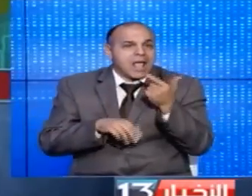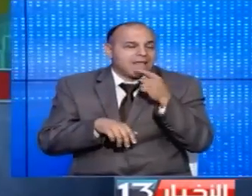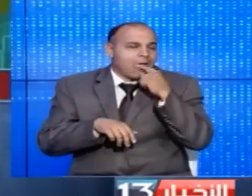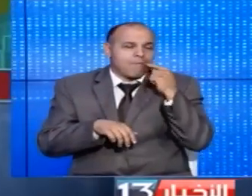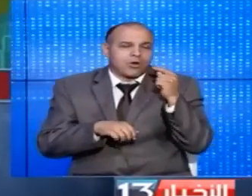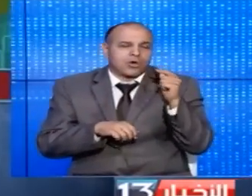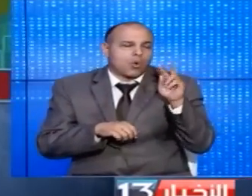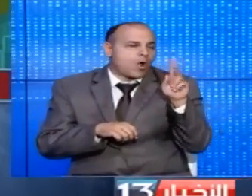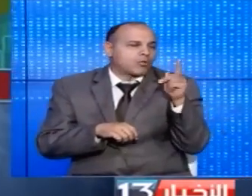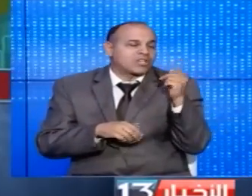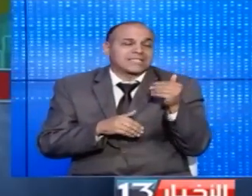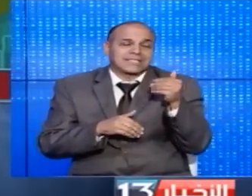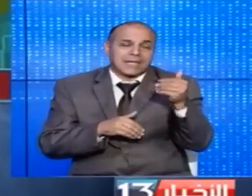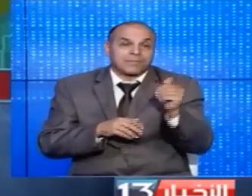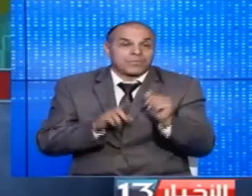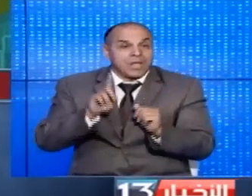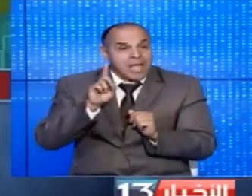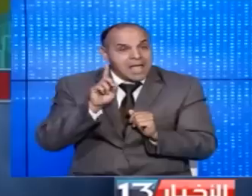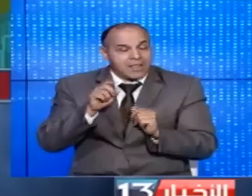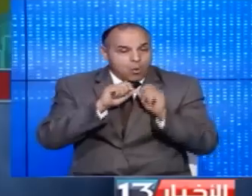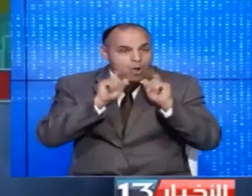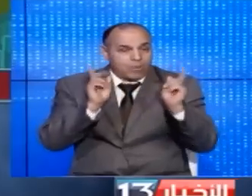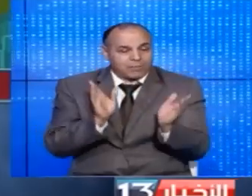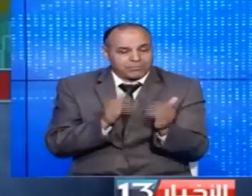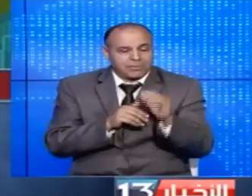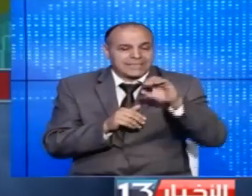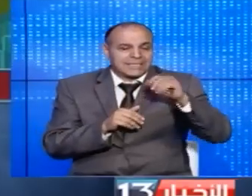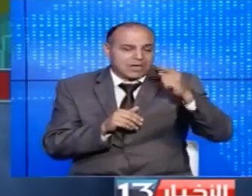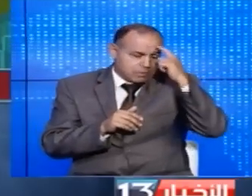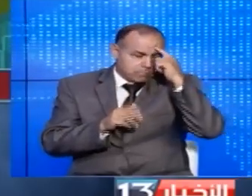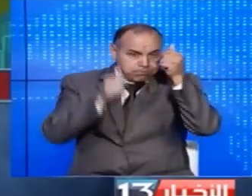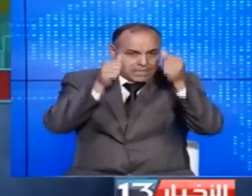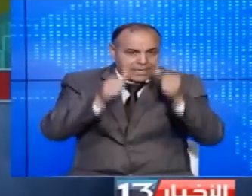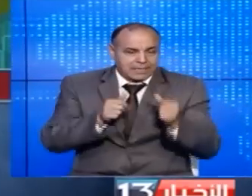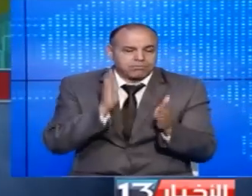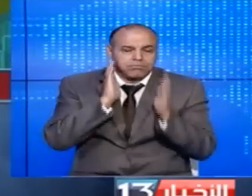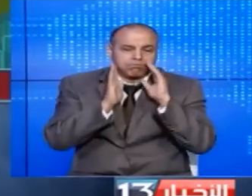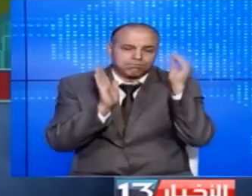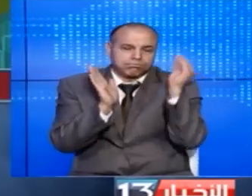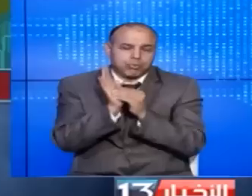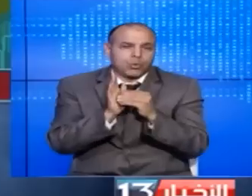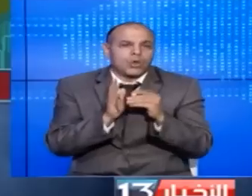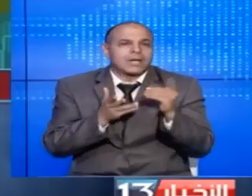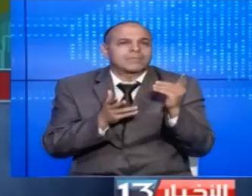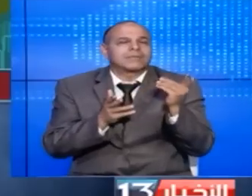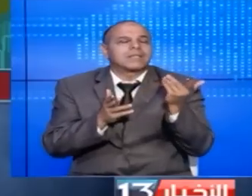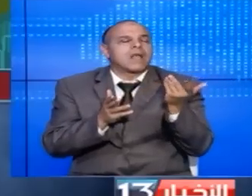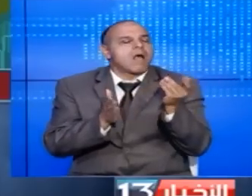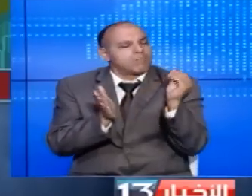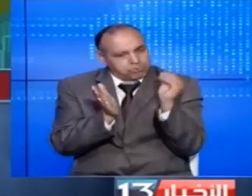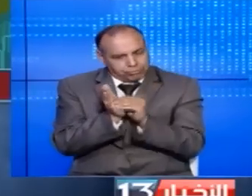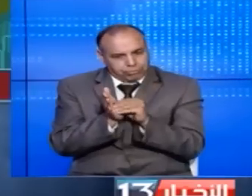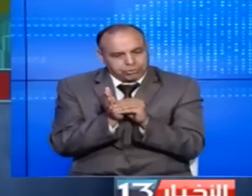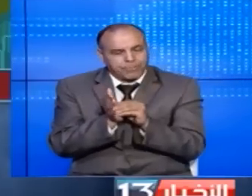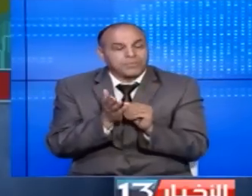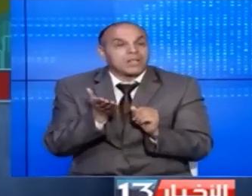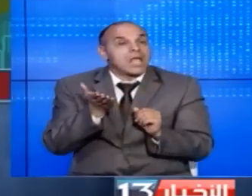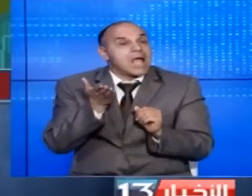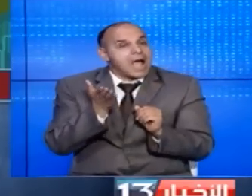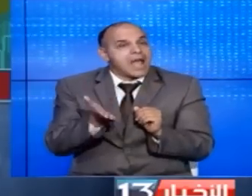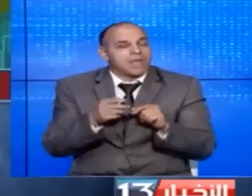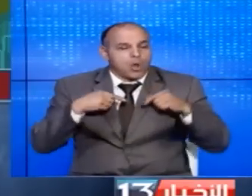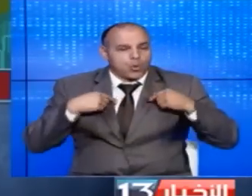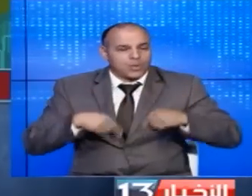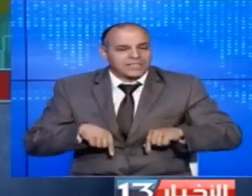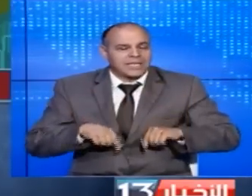سن 21 سنة. وأوضح الصندوق في بلاغ له على الصفحة الرسمية بشبكة التواصل الاجتماعي الفيسبوك